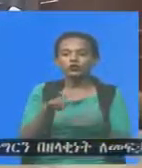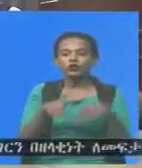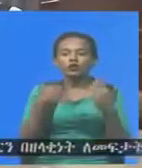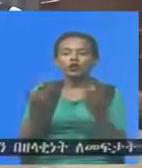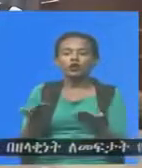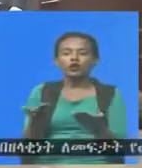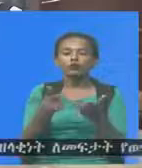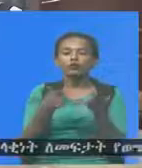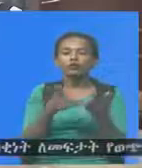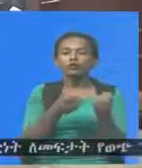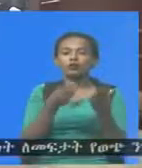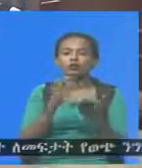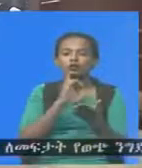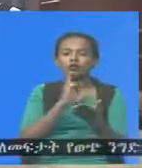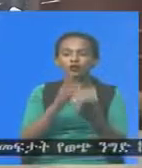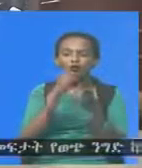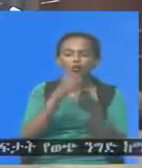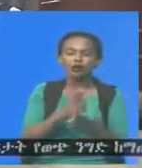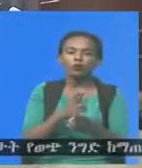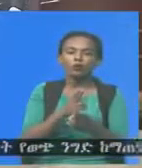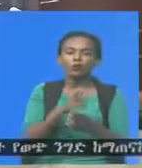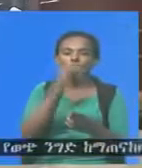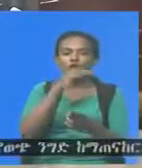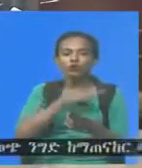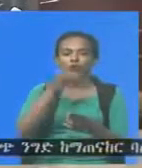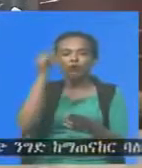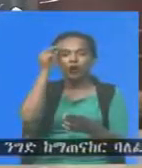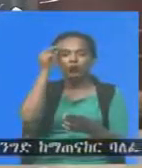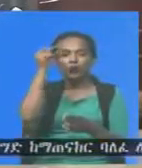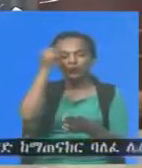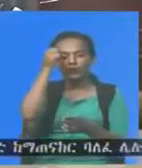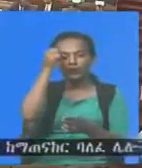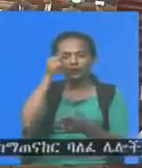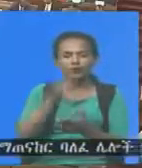እድል ለመስጠት ነው። የተከበሩ አቶ ብርሃኑ አበበ።